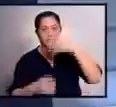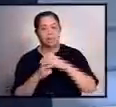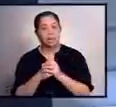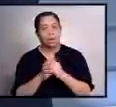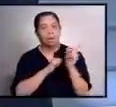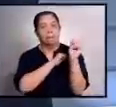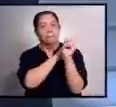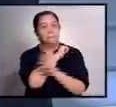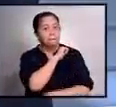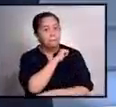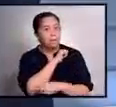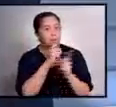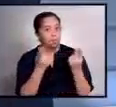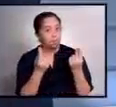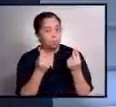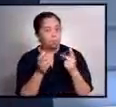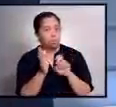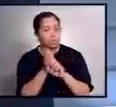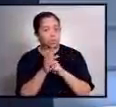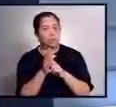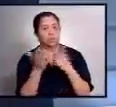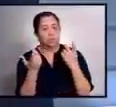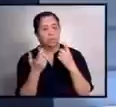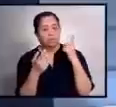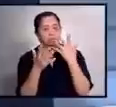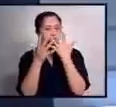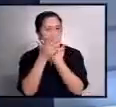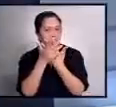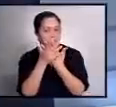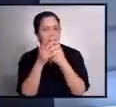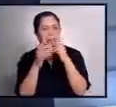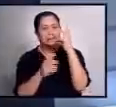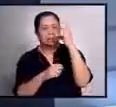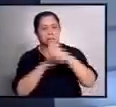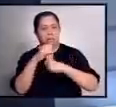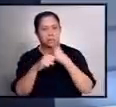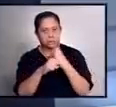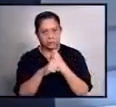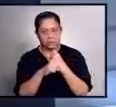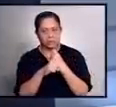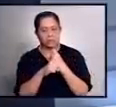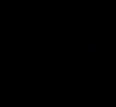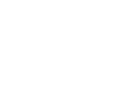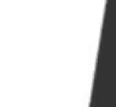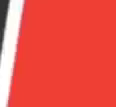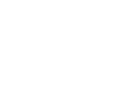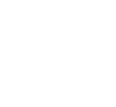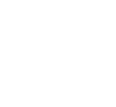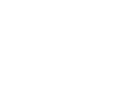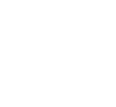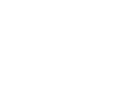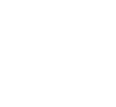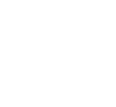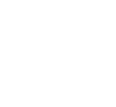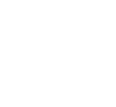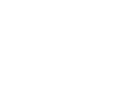Ang parusa po sa mga ito ay prisyon koreksyonal o hanggang 6 na taong pagkakabilanggo.